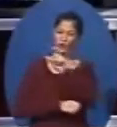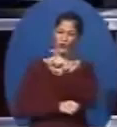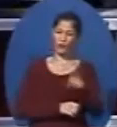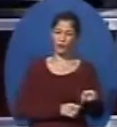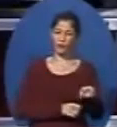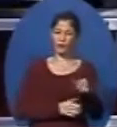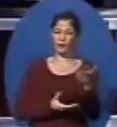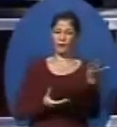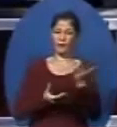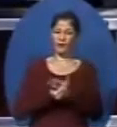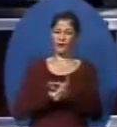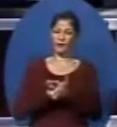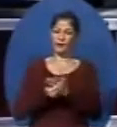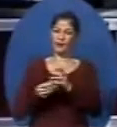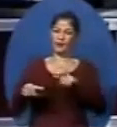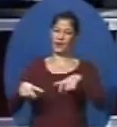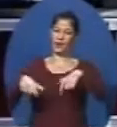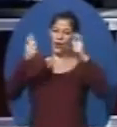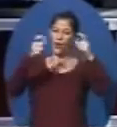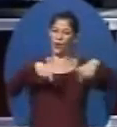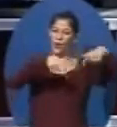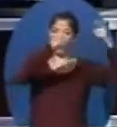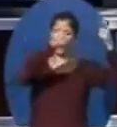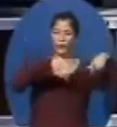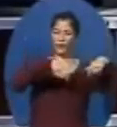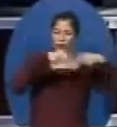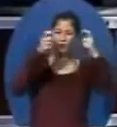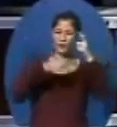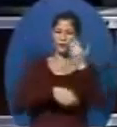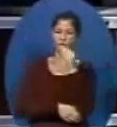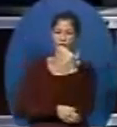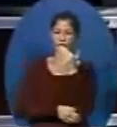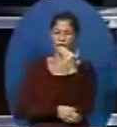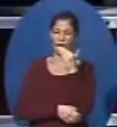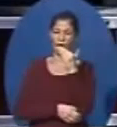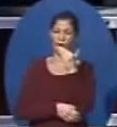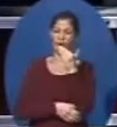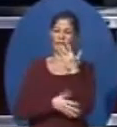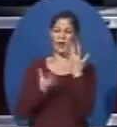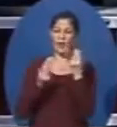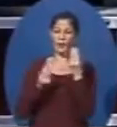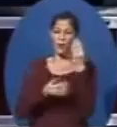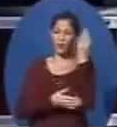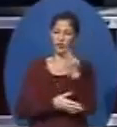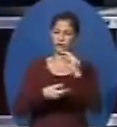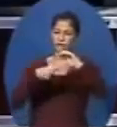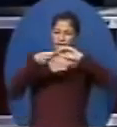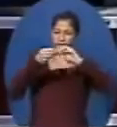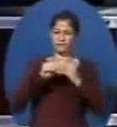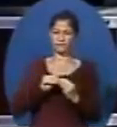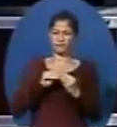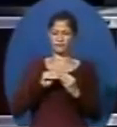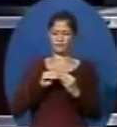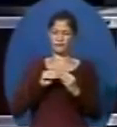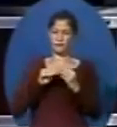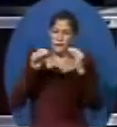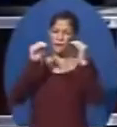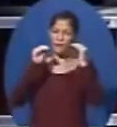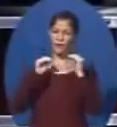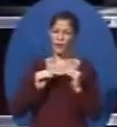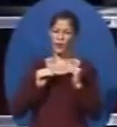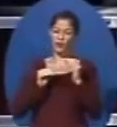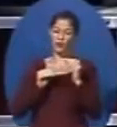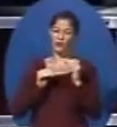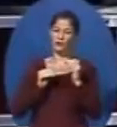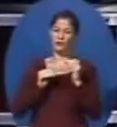הערעור, מפחית את מספר האישומים שבהם הם הורשעו. כתוצאה מכך גם עונשי המאסר, גזרי הדין שלהם